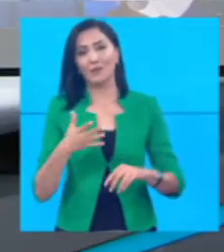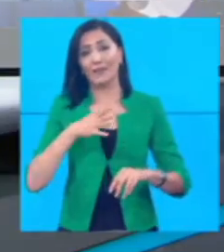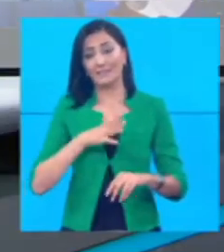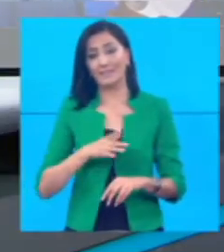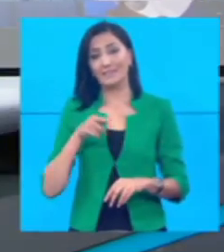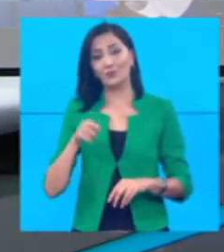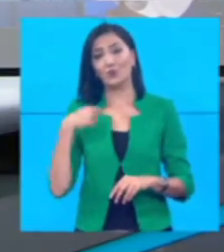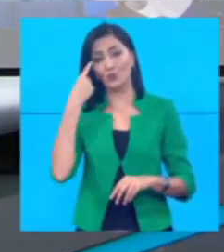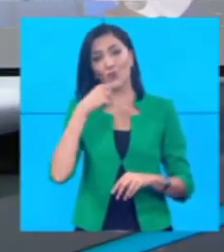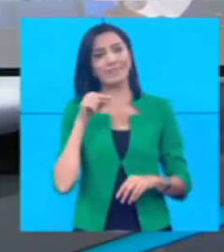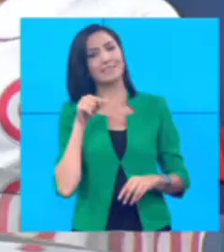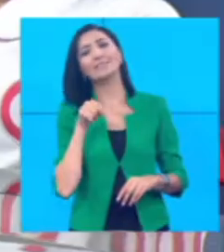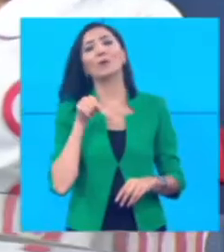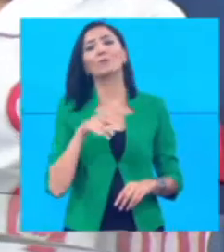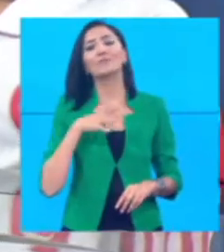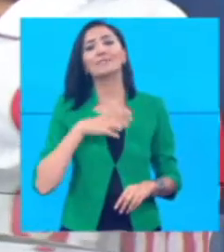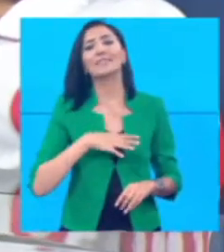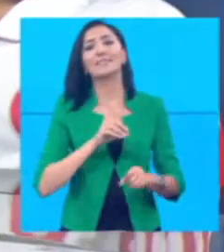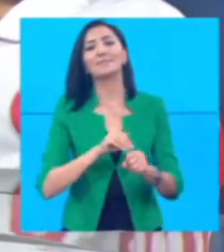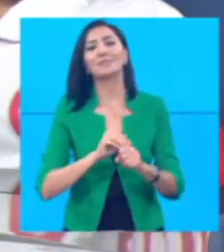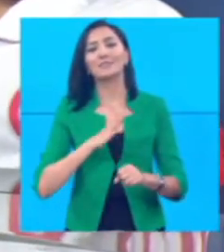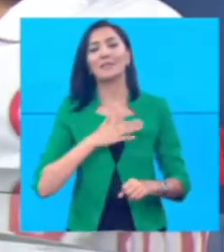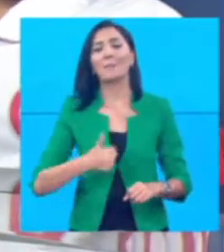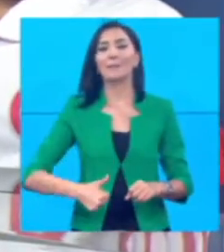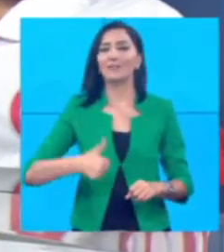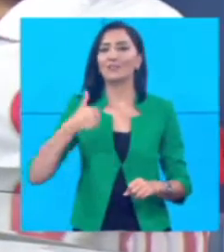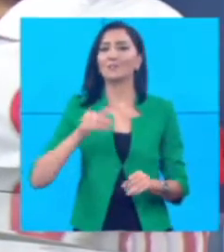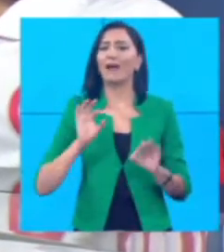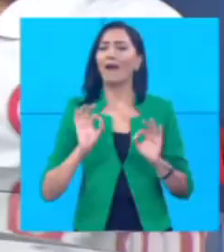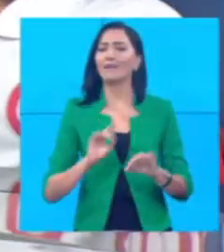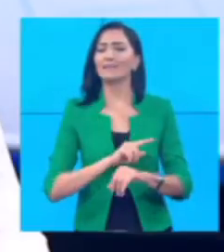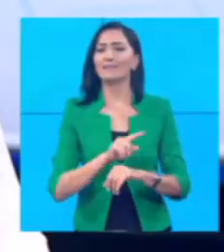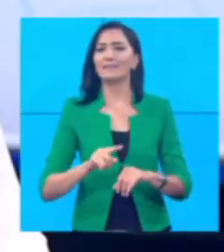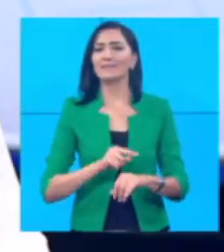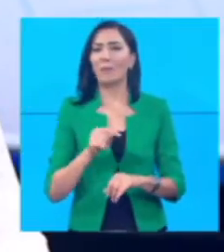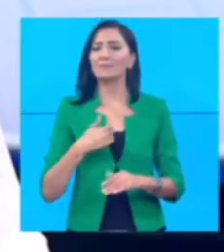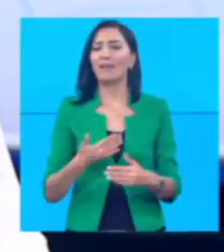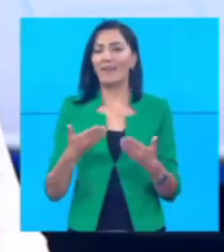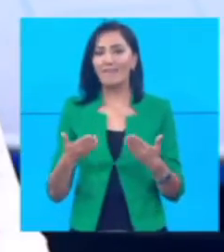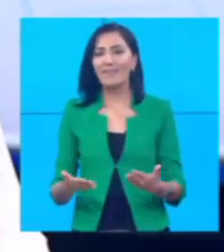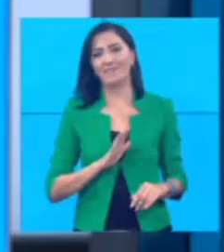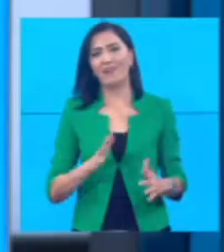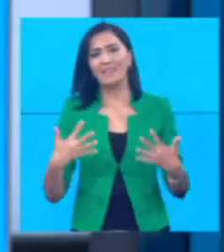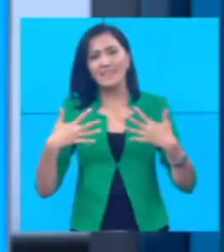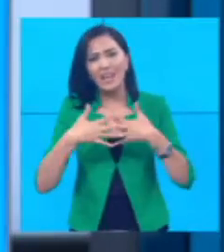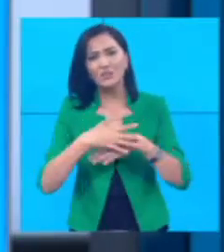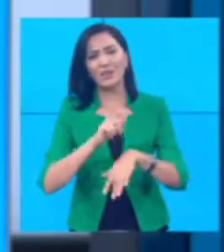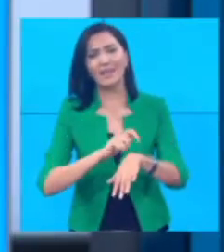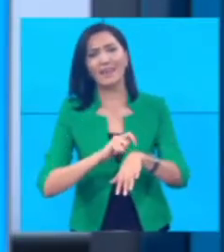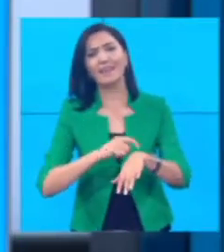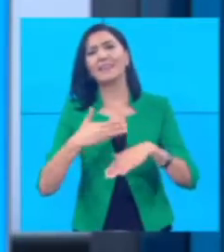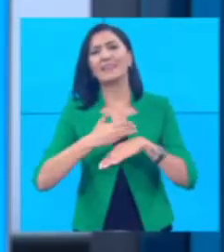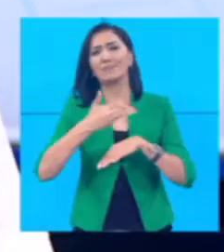şeyler. Dolayısıyla bunu istediğimiz için de Sayın Başkanımız her zaman bize evet diyor. Gecenin